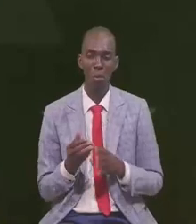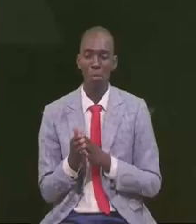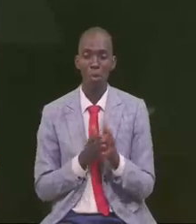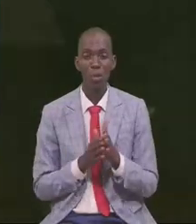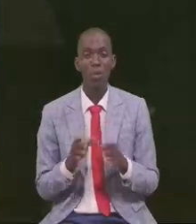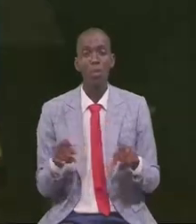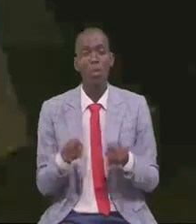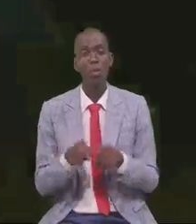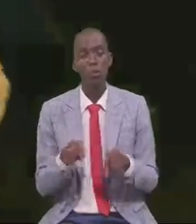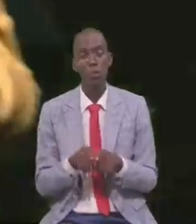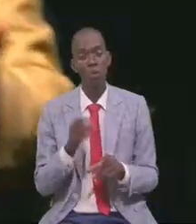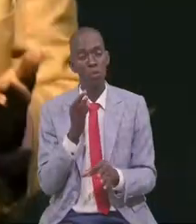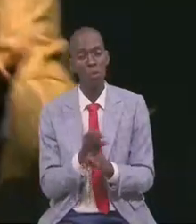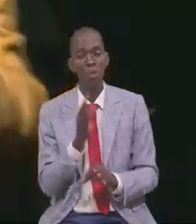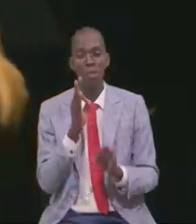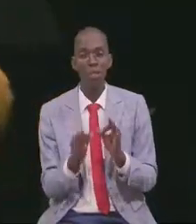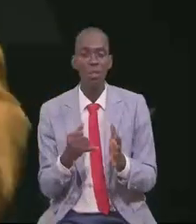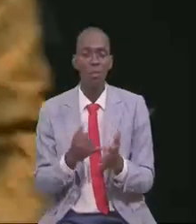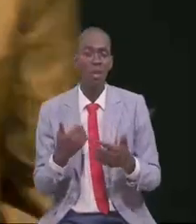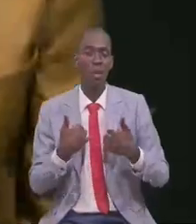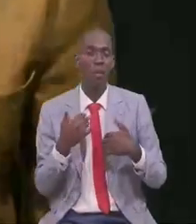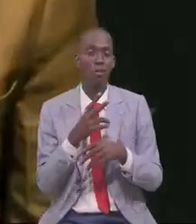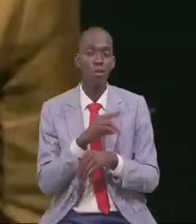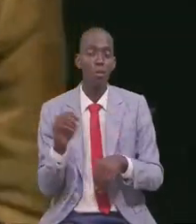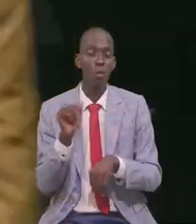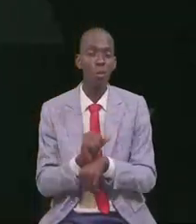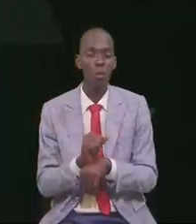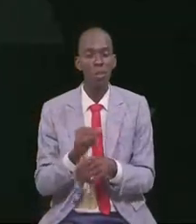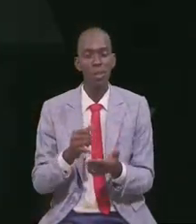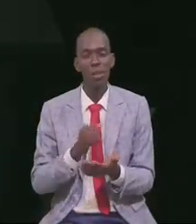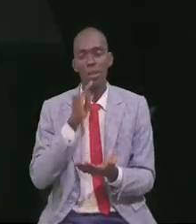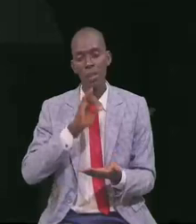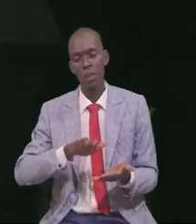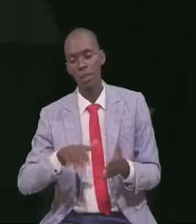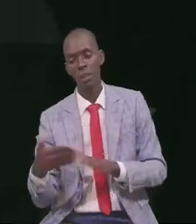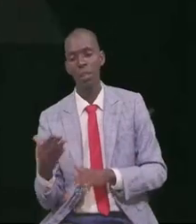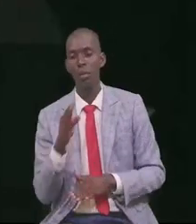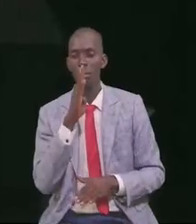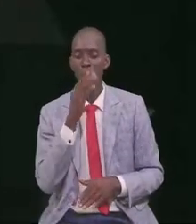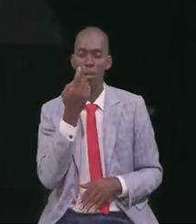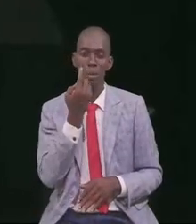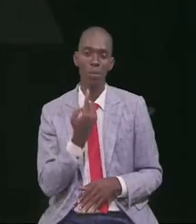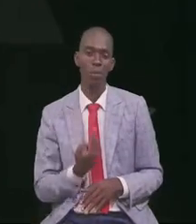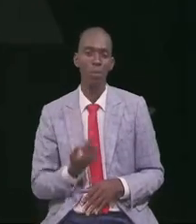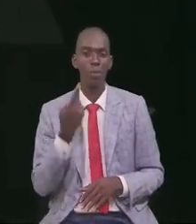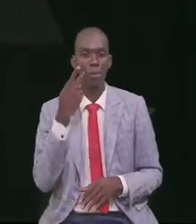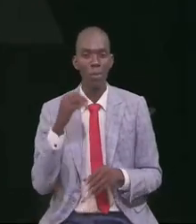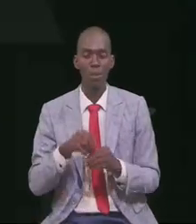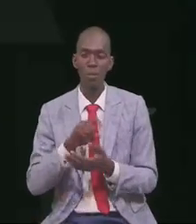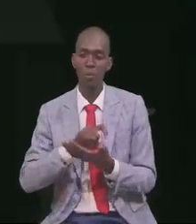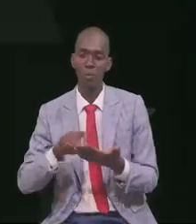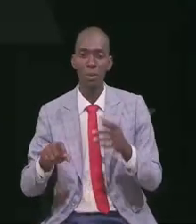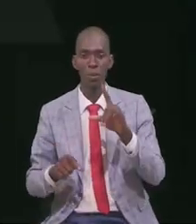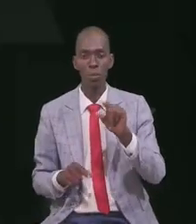il en est ainsi de la foi. Si elle n'a pas les œuvres, elle est morte en elle-même. Verset 20. Verset 20.